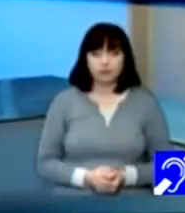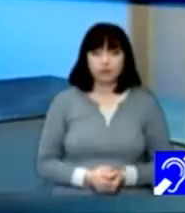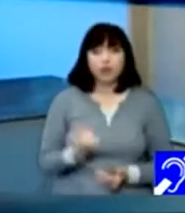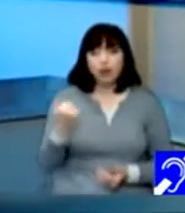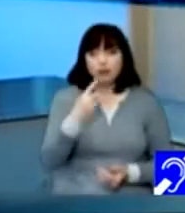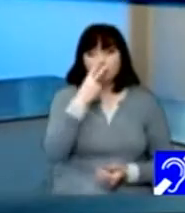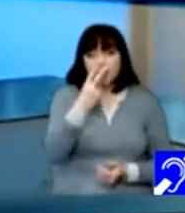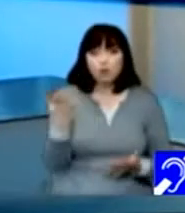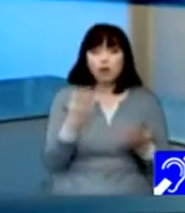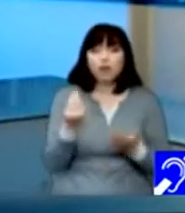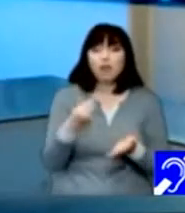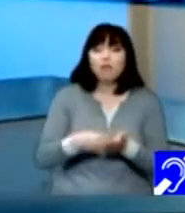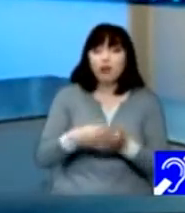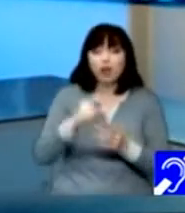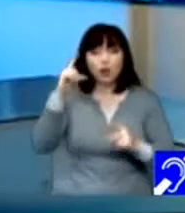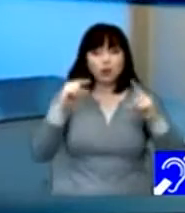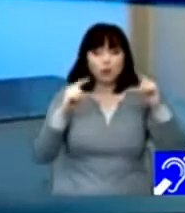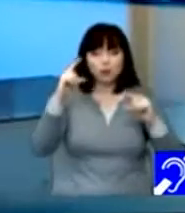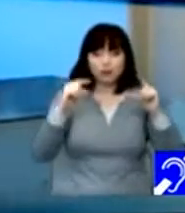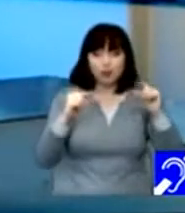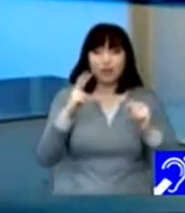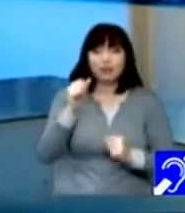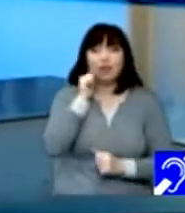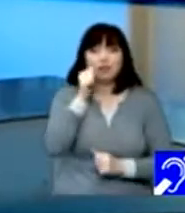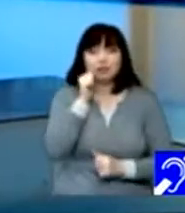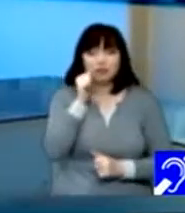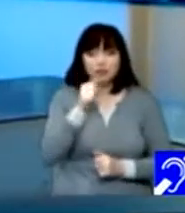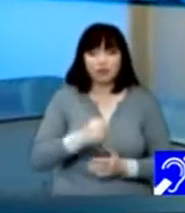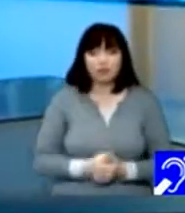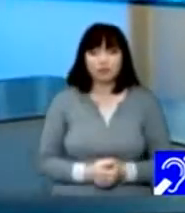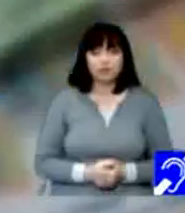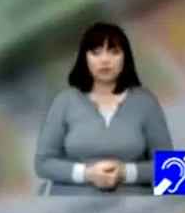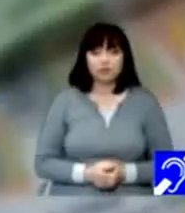Să vedem acum cotațiile valutare stabilite pentru mâine de Banca Națională a Moldovei.